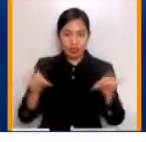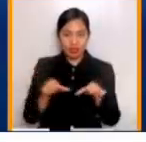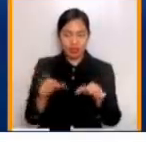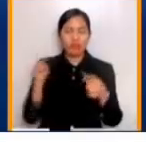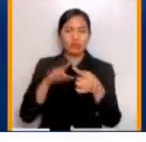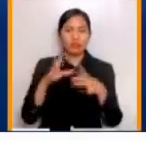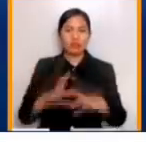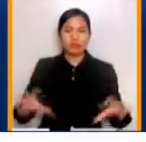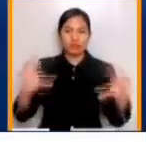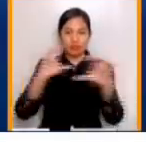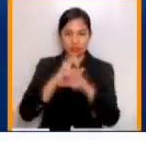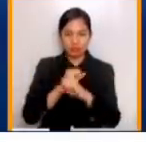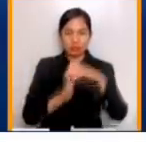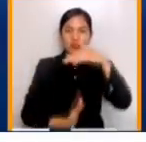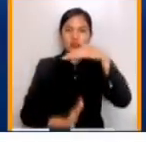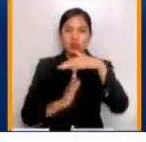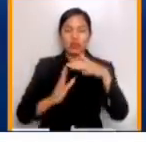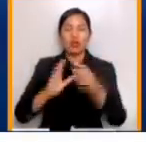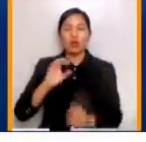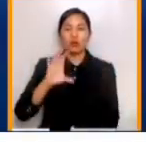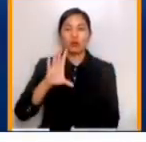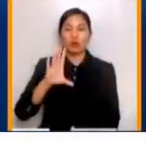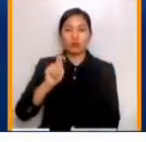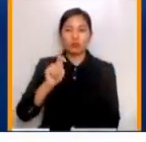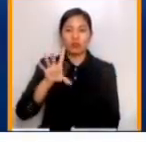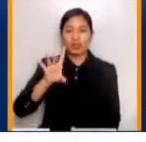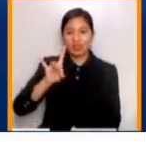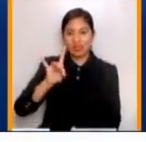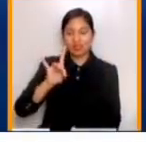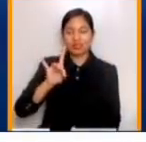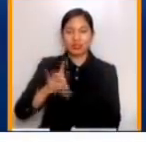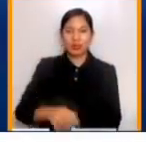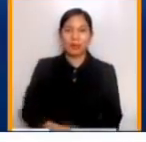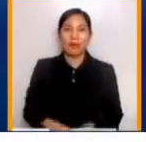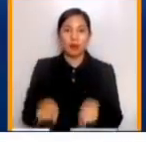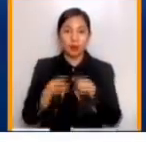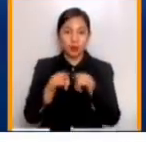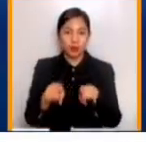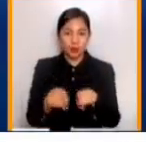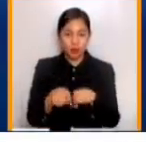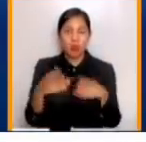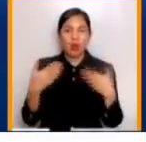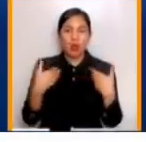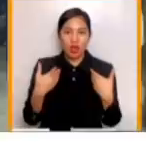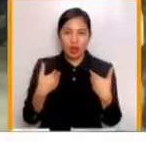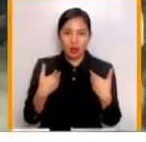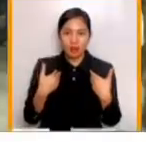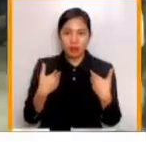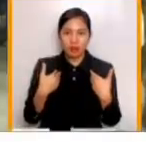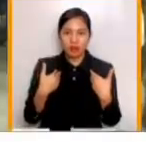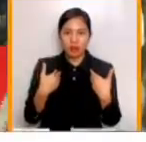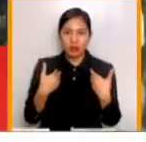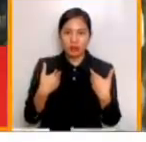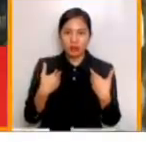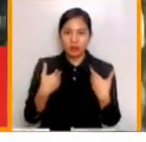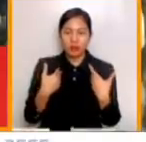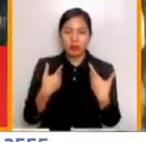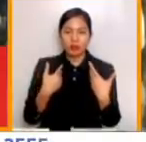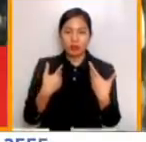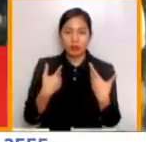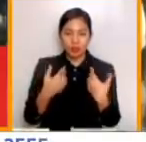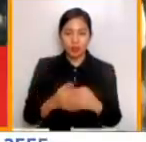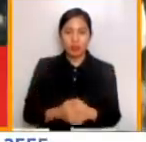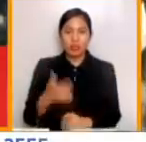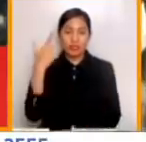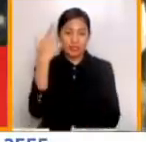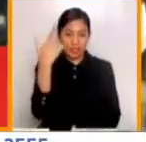filing sa October 8. Magpapatupad din ng gun ban sa mga sibilyan sa buong bansa. Samantala, Connie, sa unang abiso ng MMDA ay alas 5